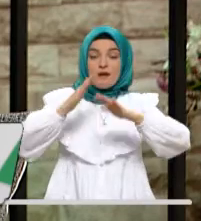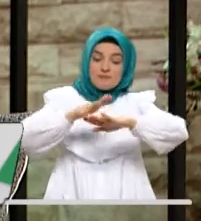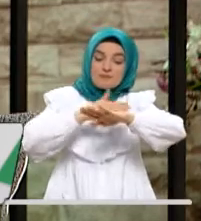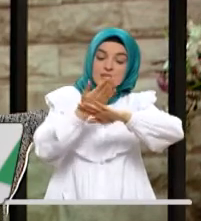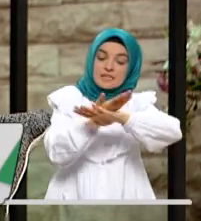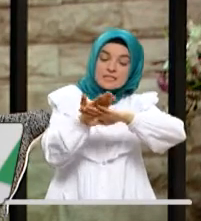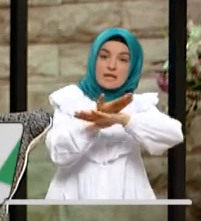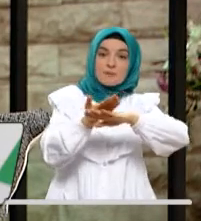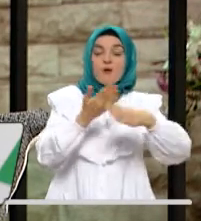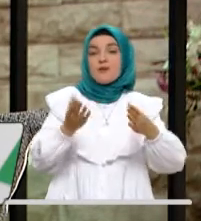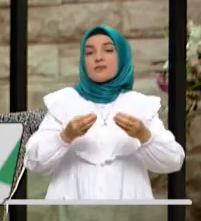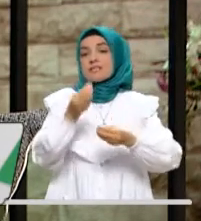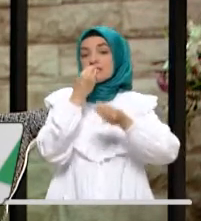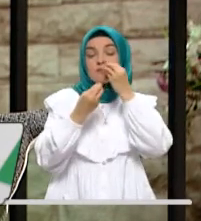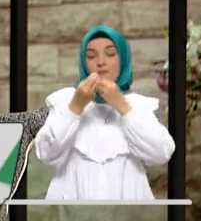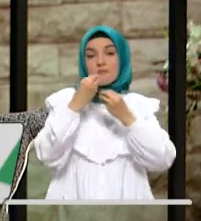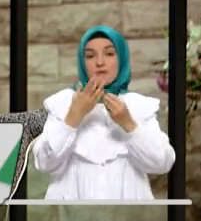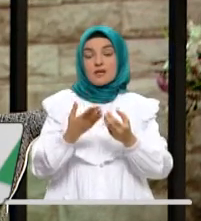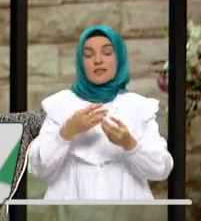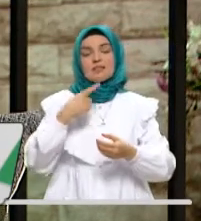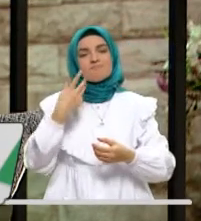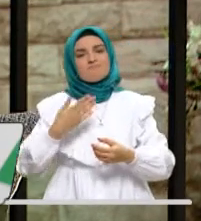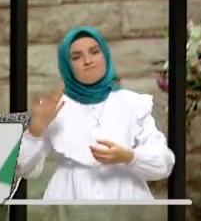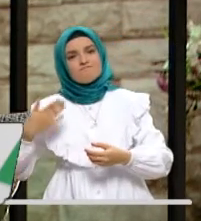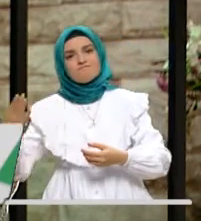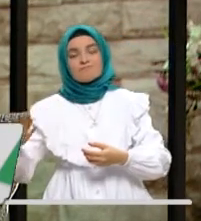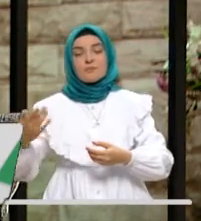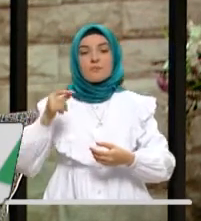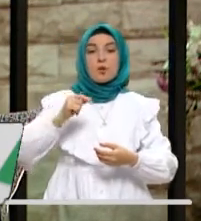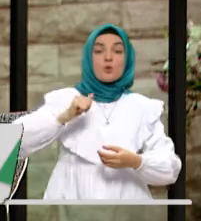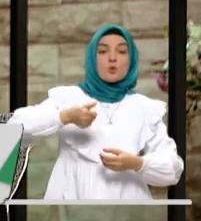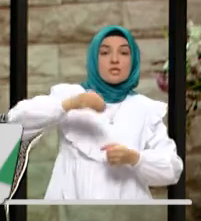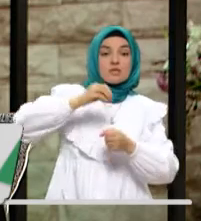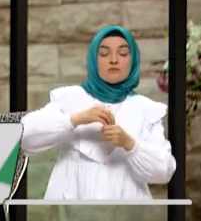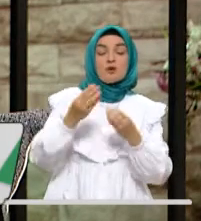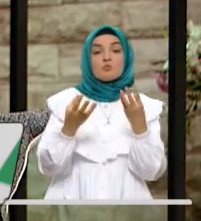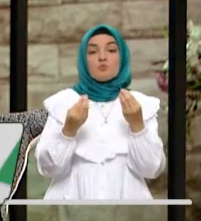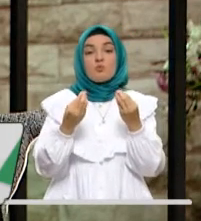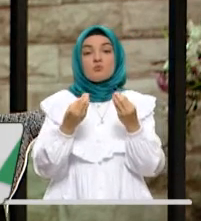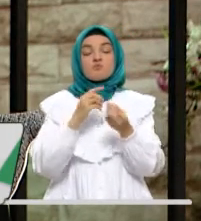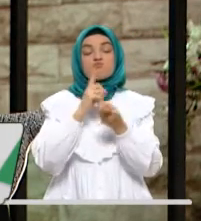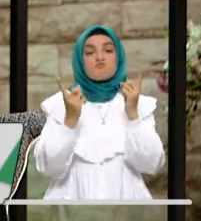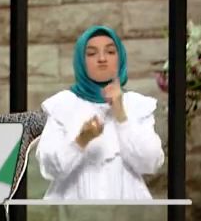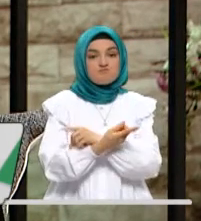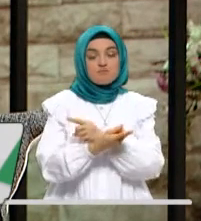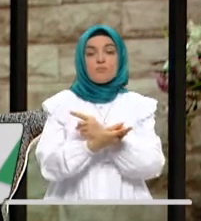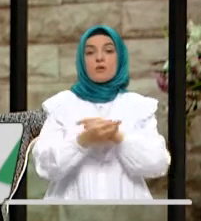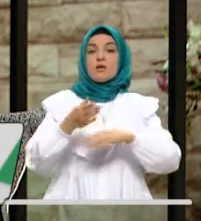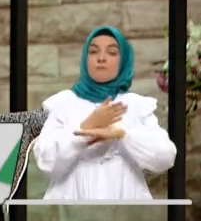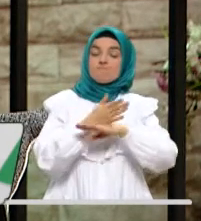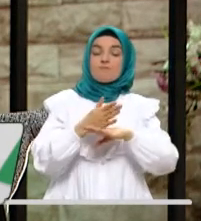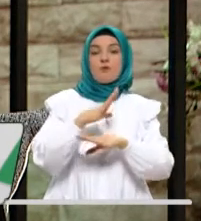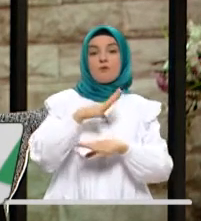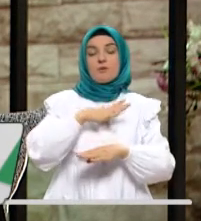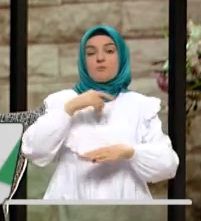git kahvaltını yap vesaire derken gün içerisinde biz fark etmeden birçok katkı maddesiyle karşılaşıyoruz. O yüzden vücut bunlara